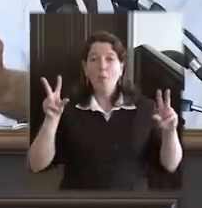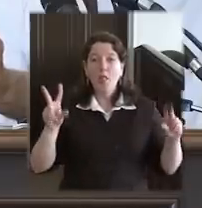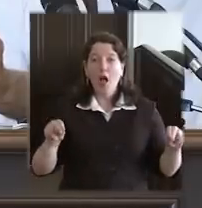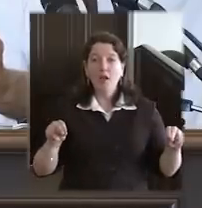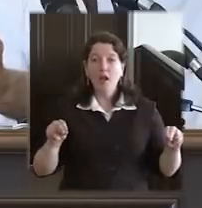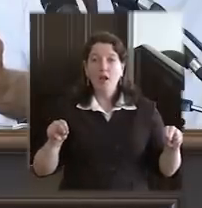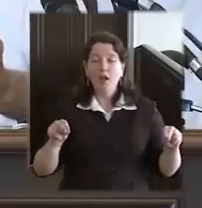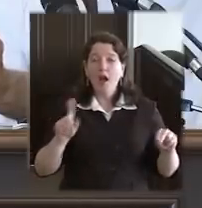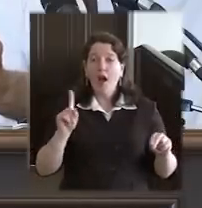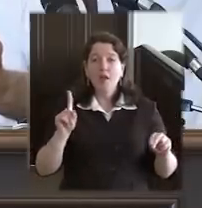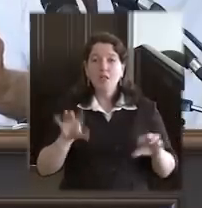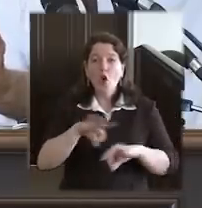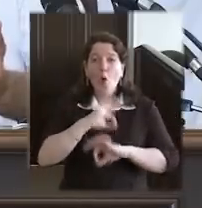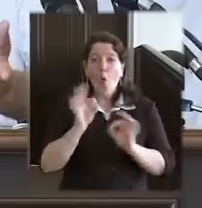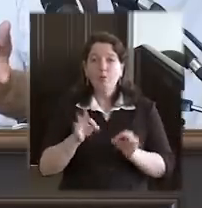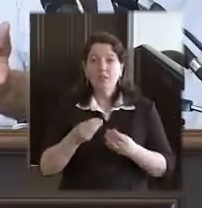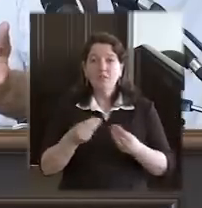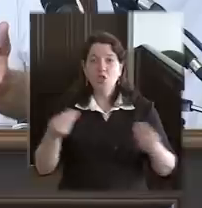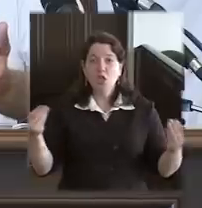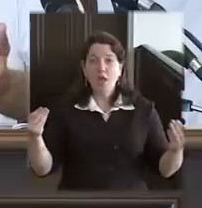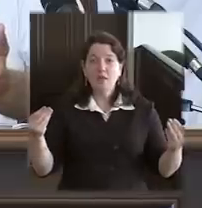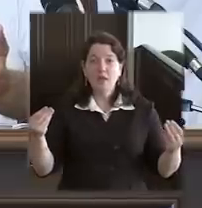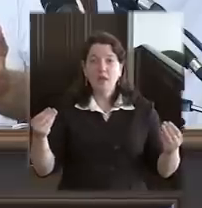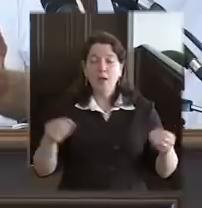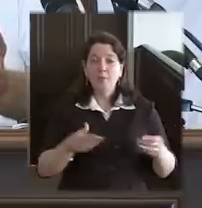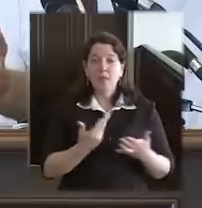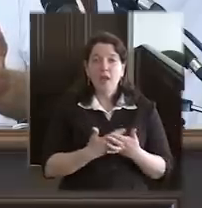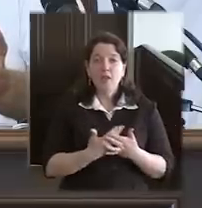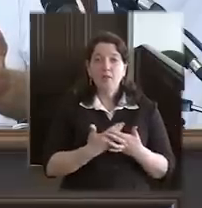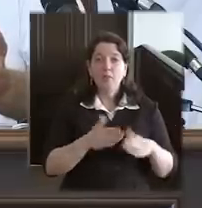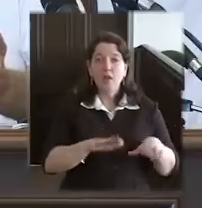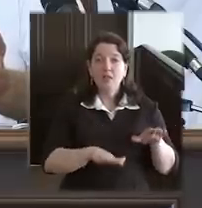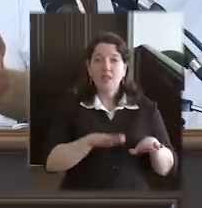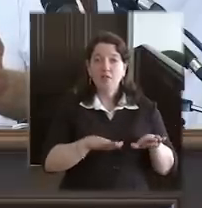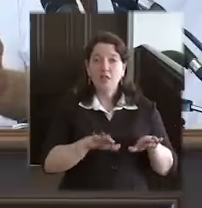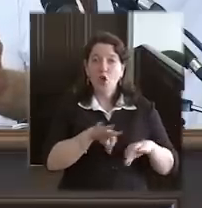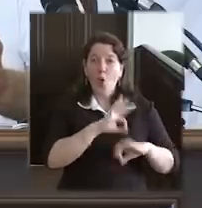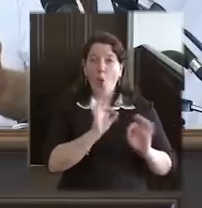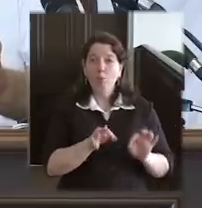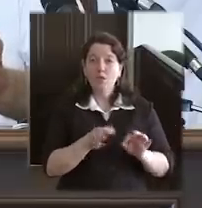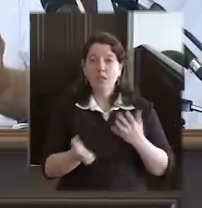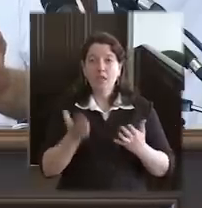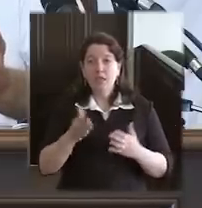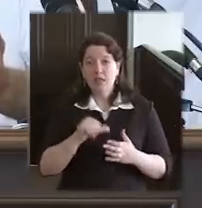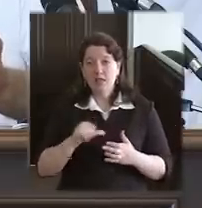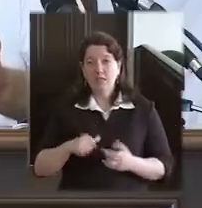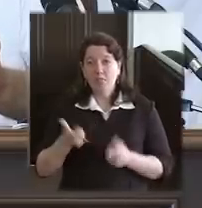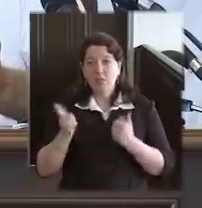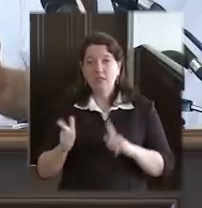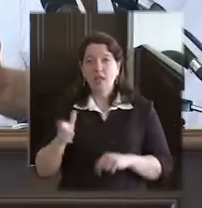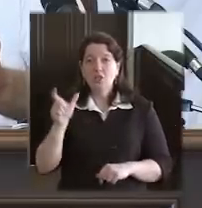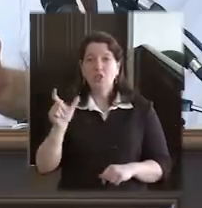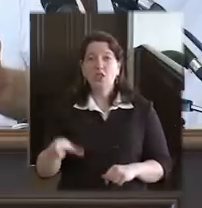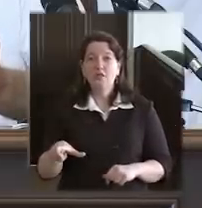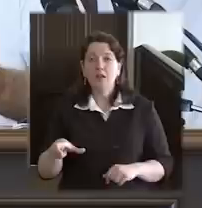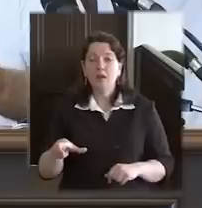а не самый образ вещей, только тень. Сравните тень и с человеком. Ну-ка, как, разница есть?